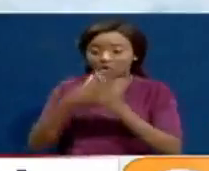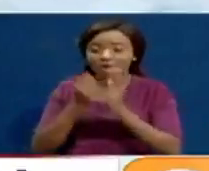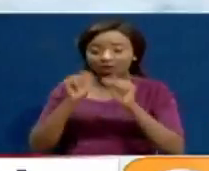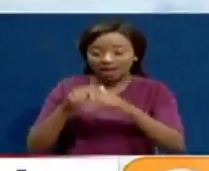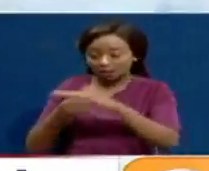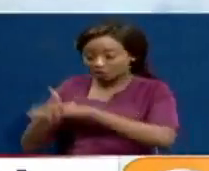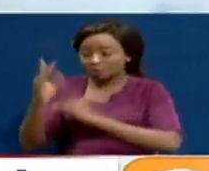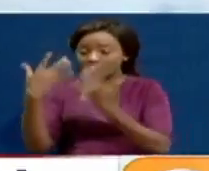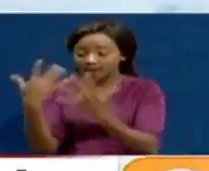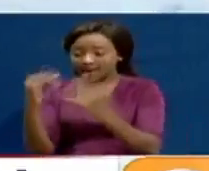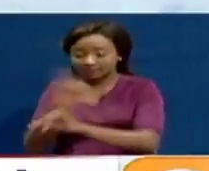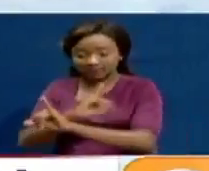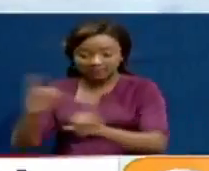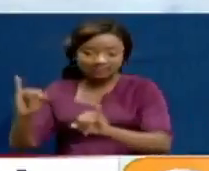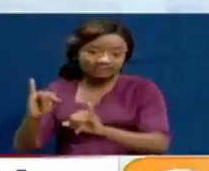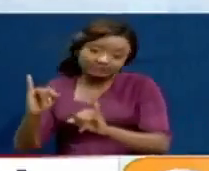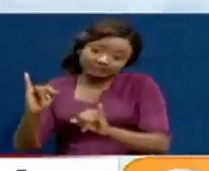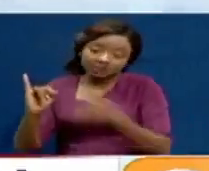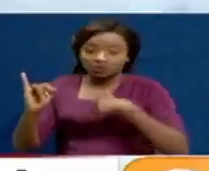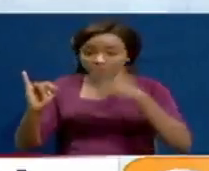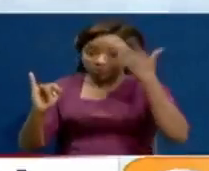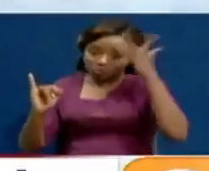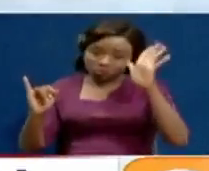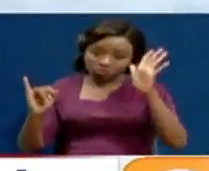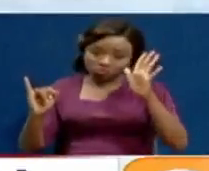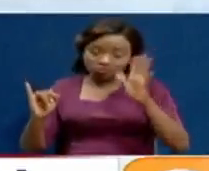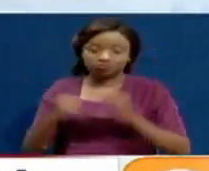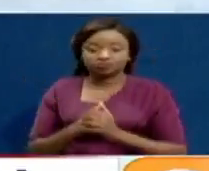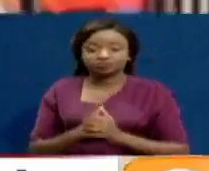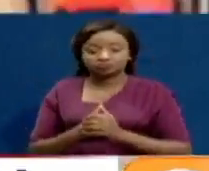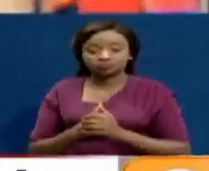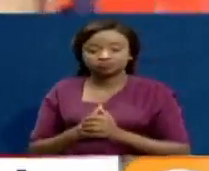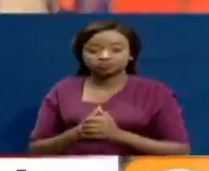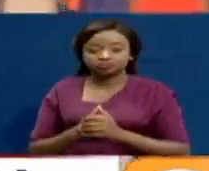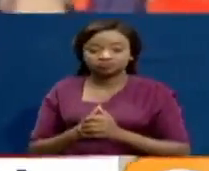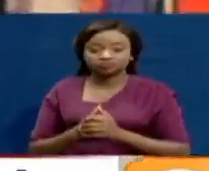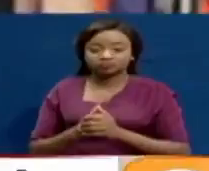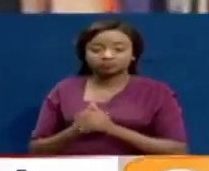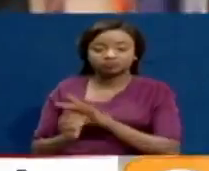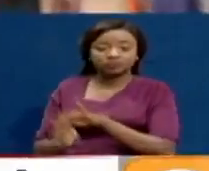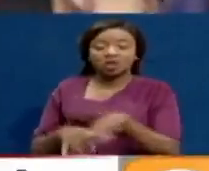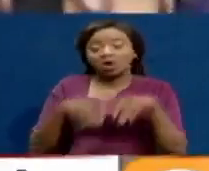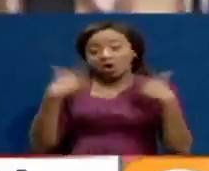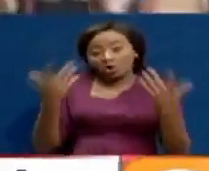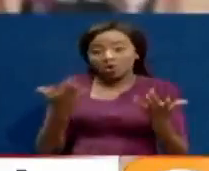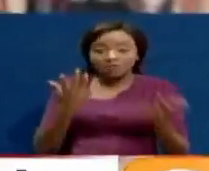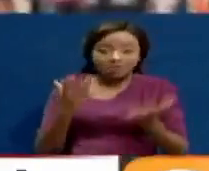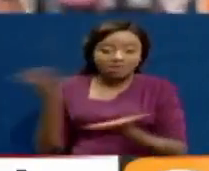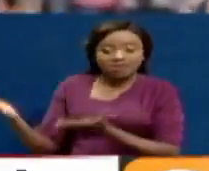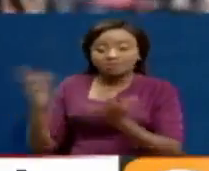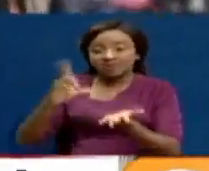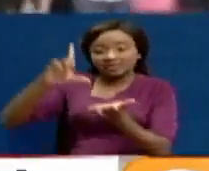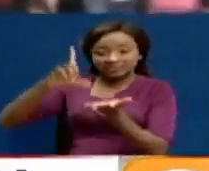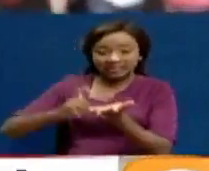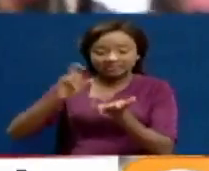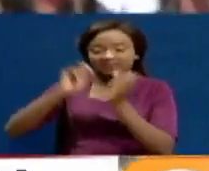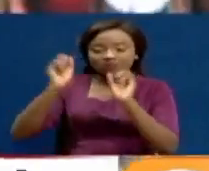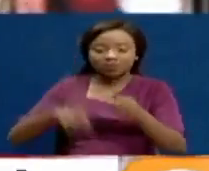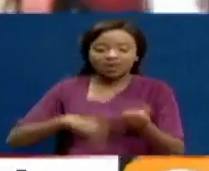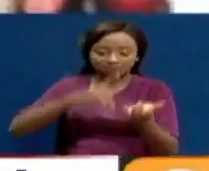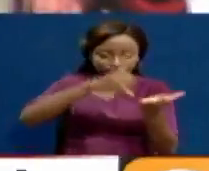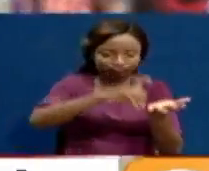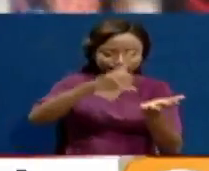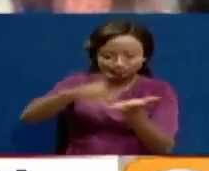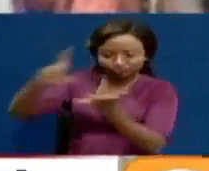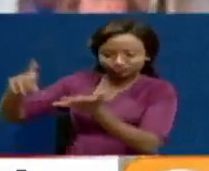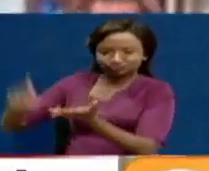pale mahali pa kwa wanaweza kuoshwa ndio waweze kuvuka. Ikiwa wataweza kuleta hizo dawa tuweze kuwa tunanawa nazo